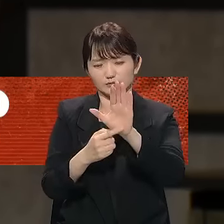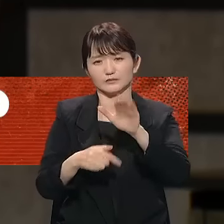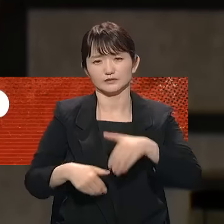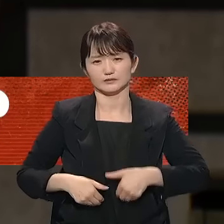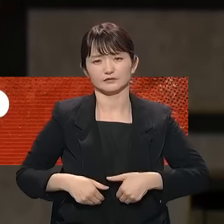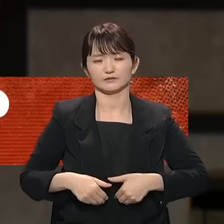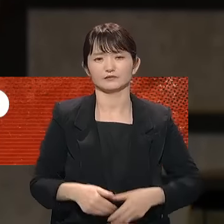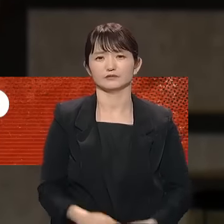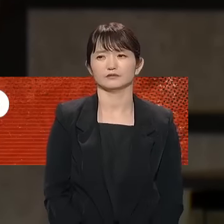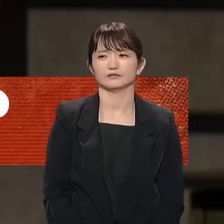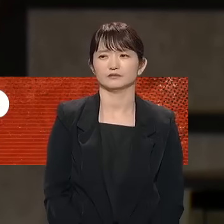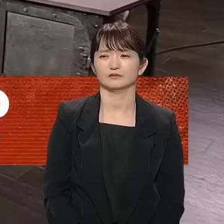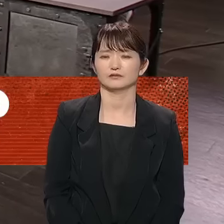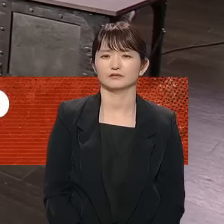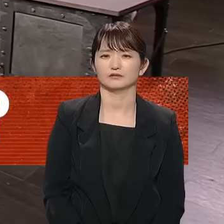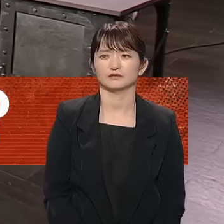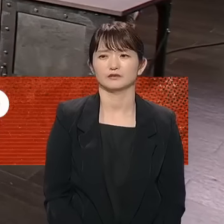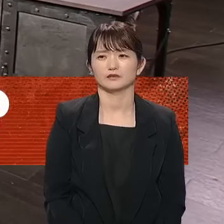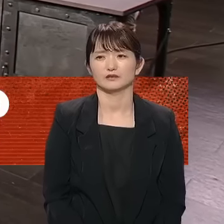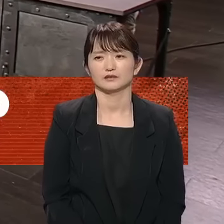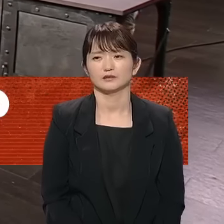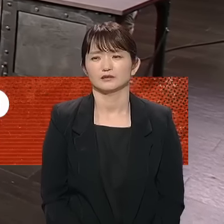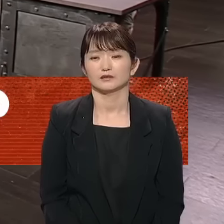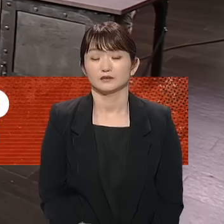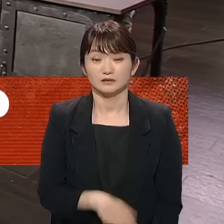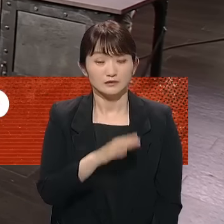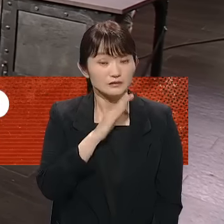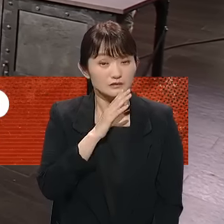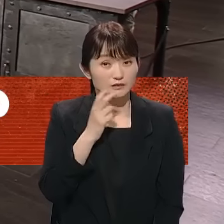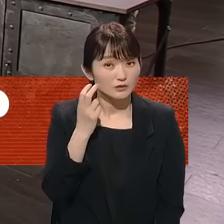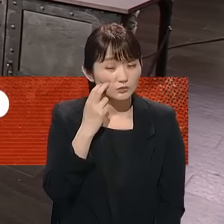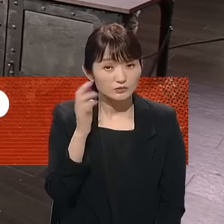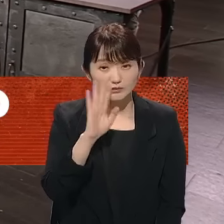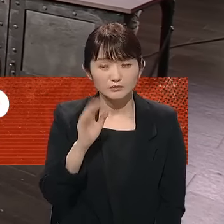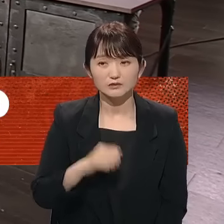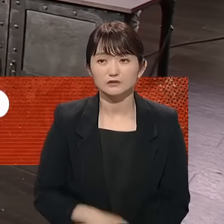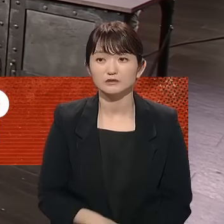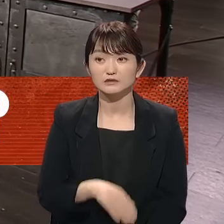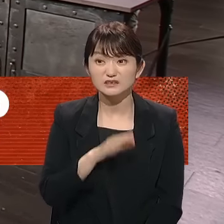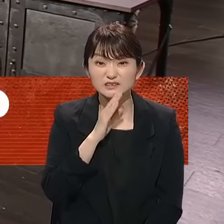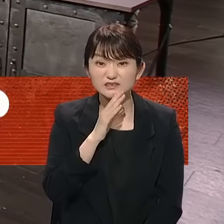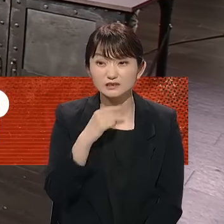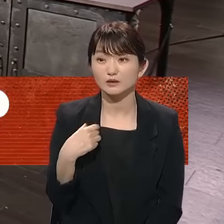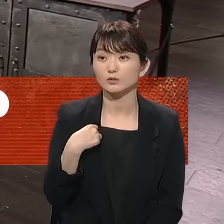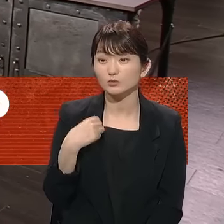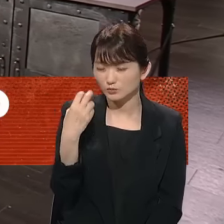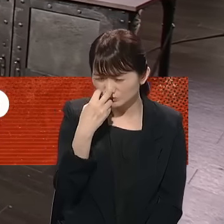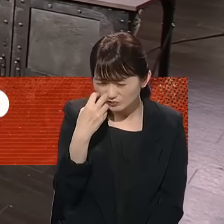봅니다. 그러니까 저도... 백 변호사님, 근데 네. 저희가 진짜 농담이 아니고 저 옷 실제 검색을 해봤더니